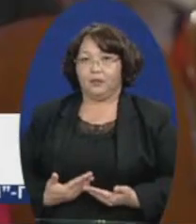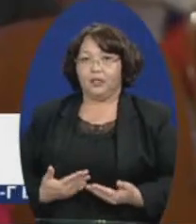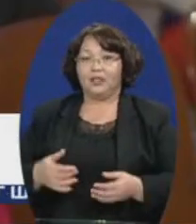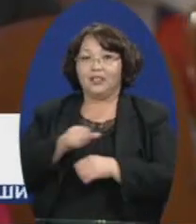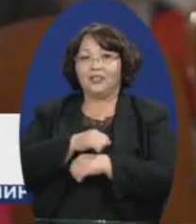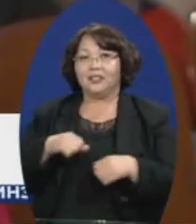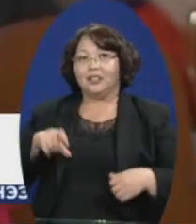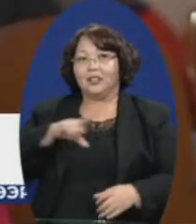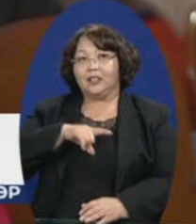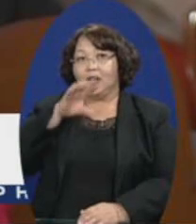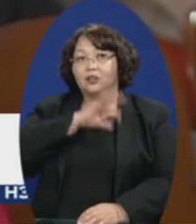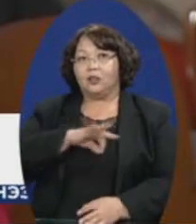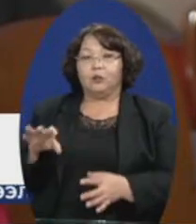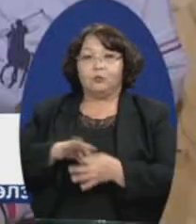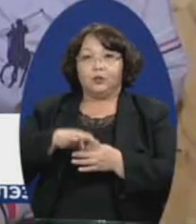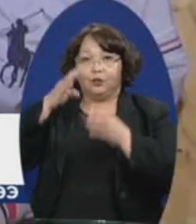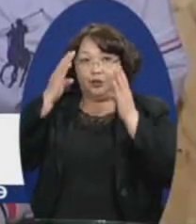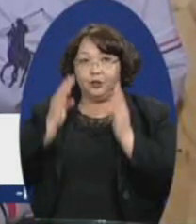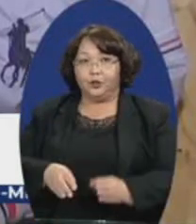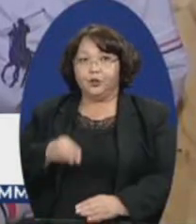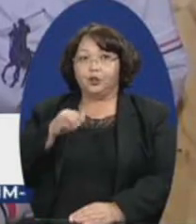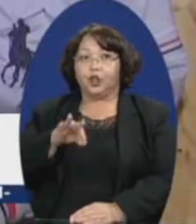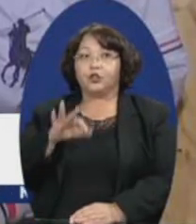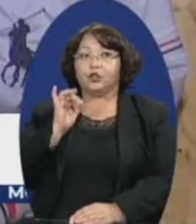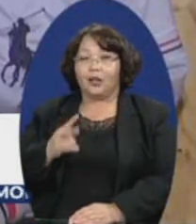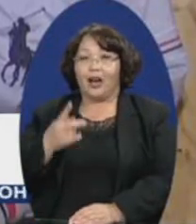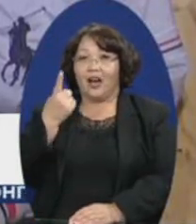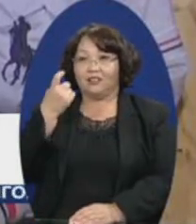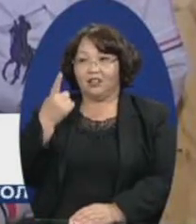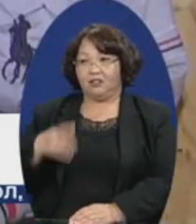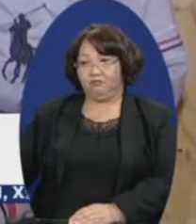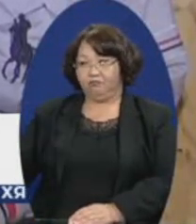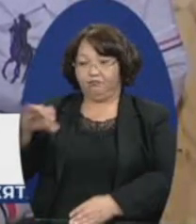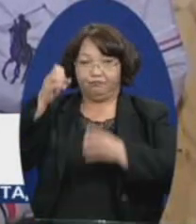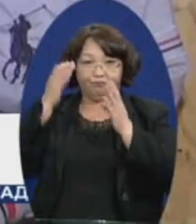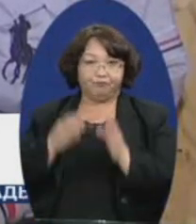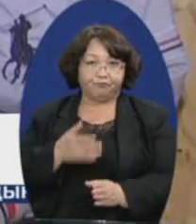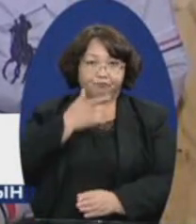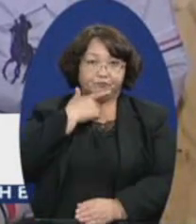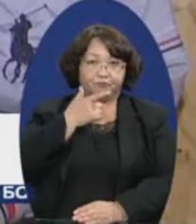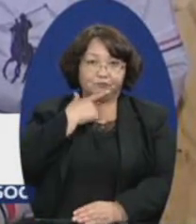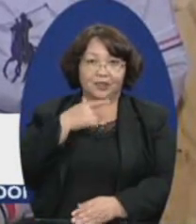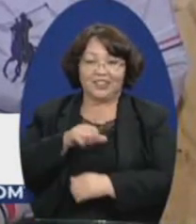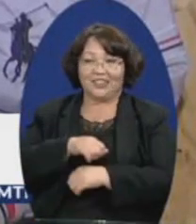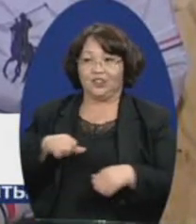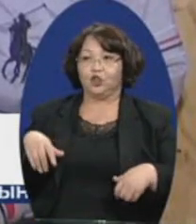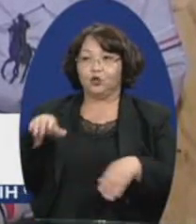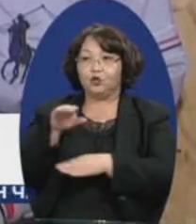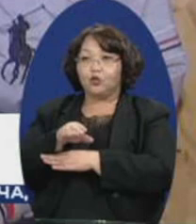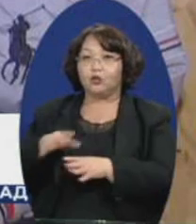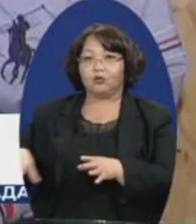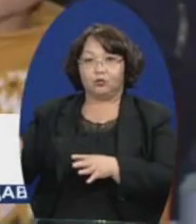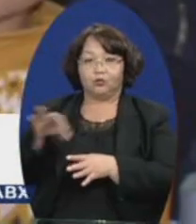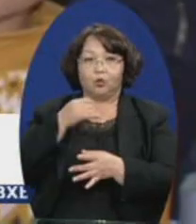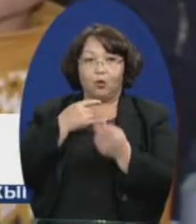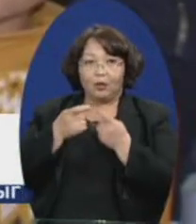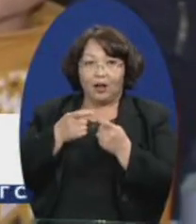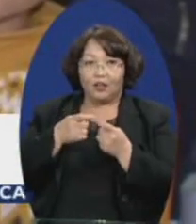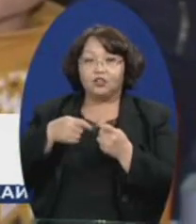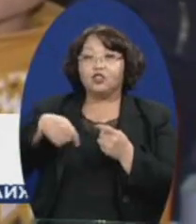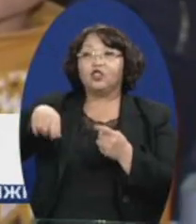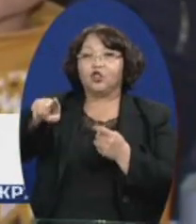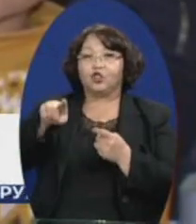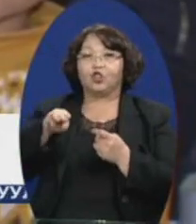эрх ашигтай холбоотой шийдвэрийг тосгон дангаараа гаргаж чадахгүй. За учир нь Алан Эрдэнэ сумын иргэдийн төлөөлөгчдийн хурлаар тус тосгоны асуудлыг шийдвэрлэж